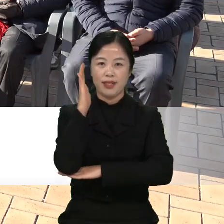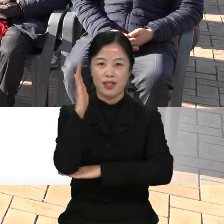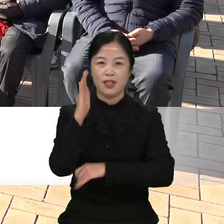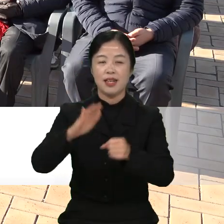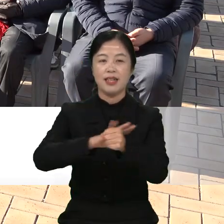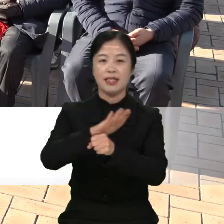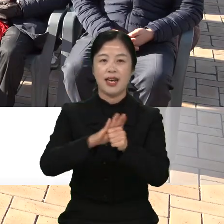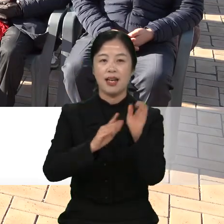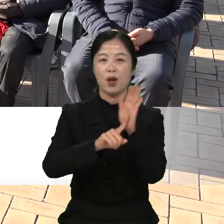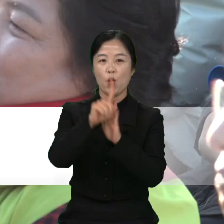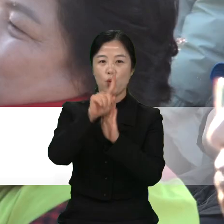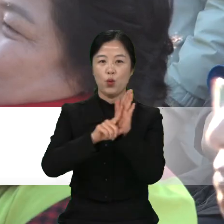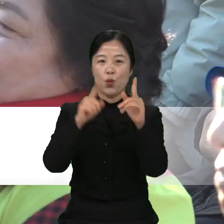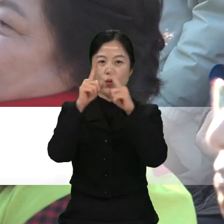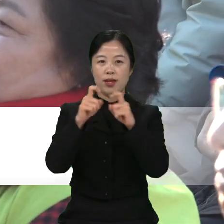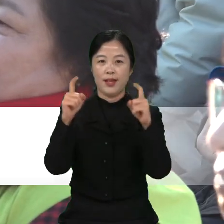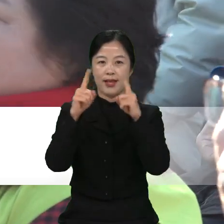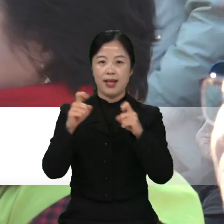전달